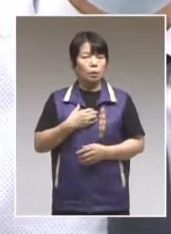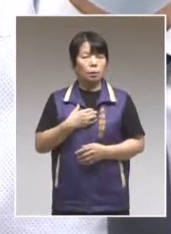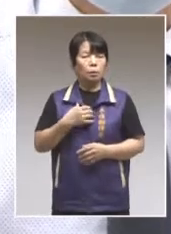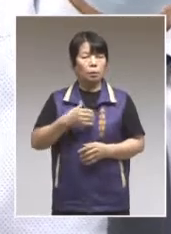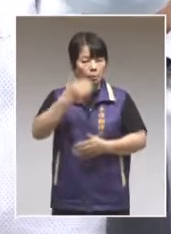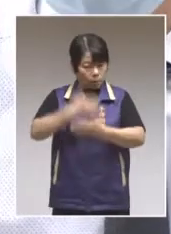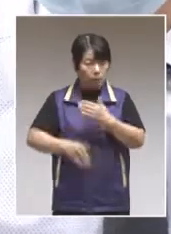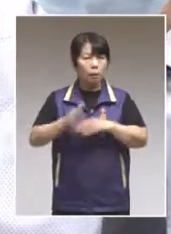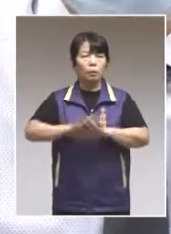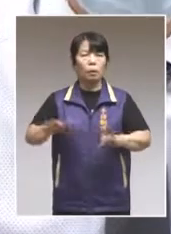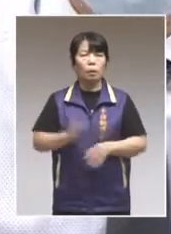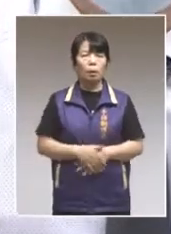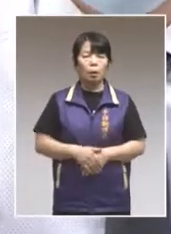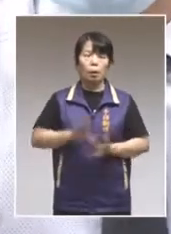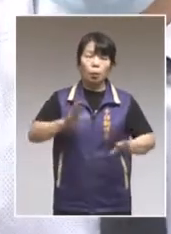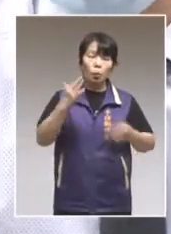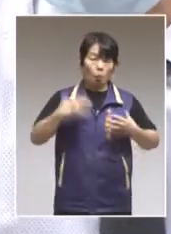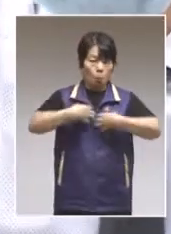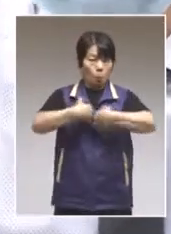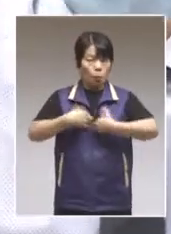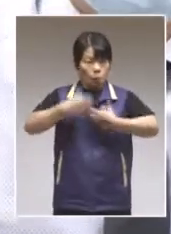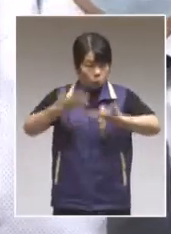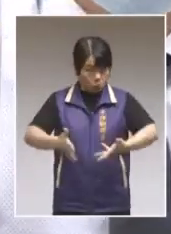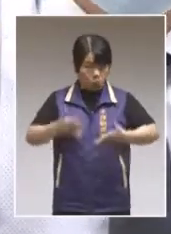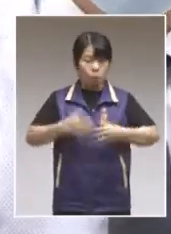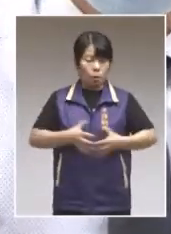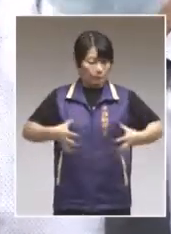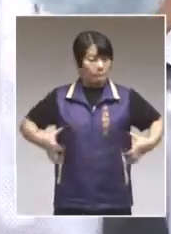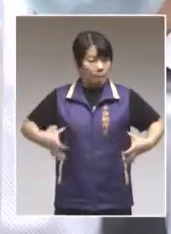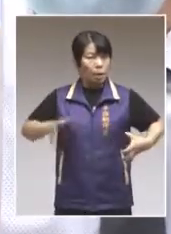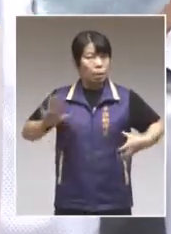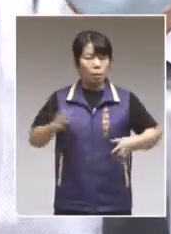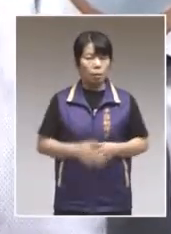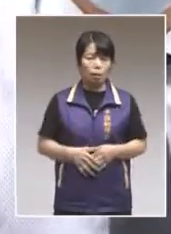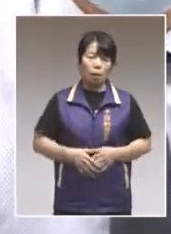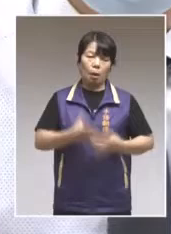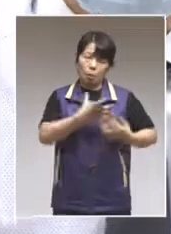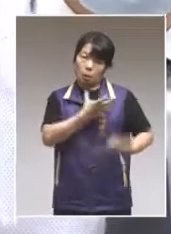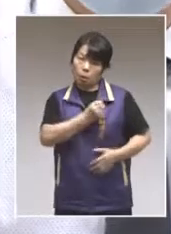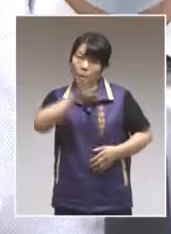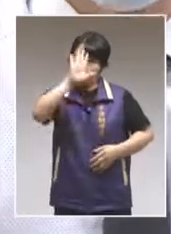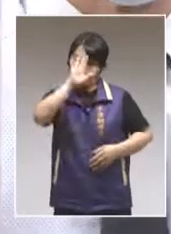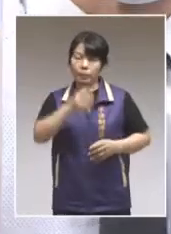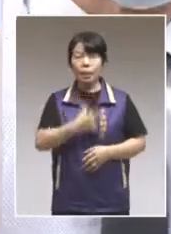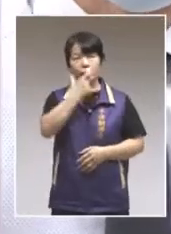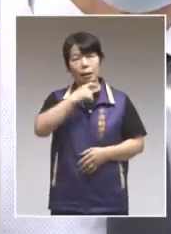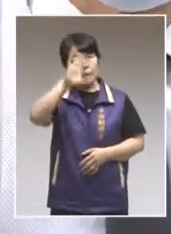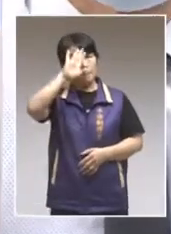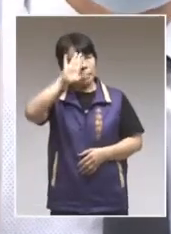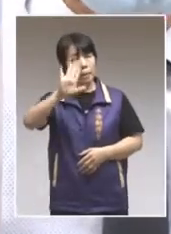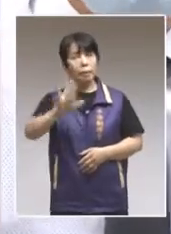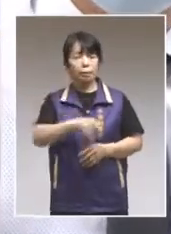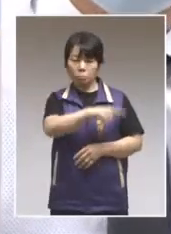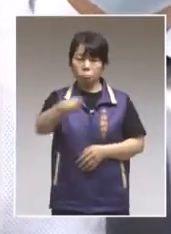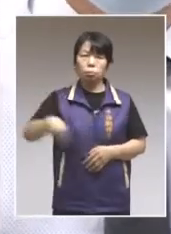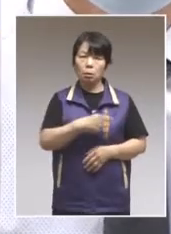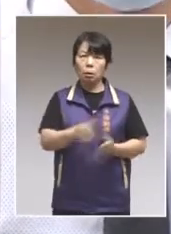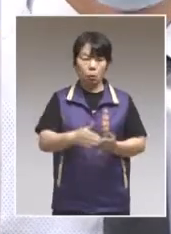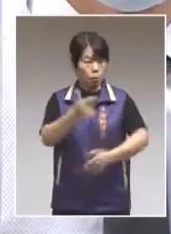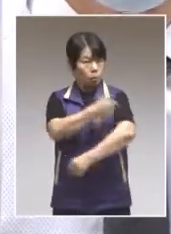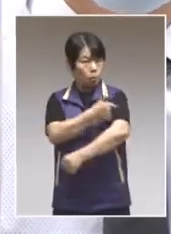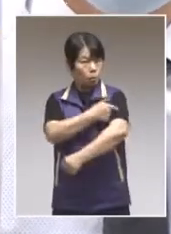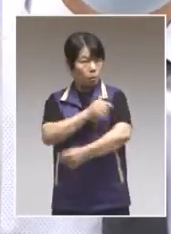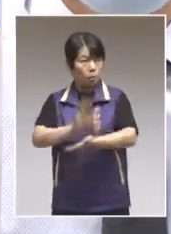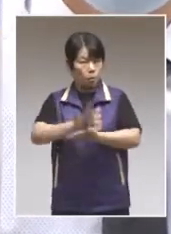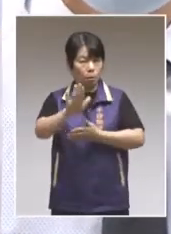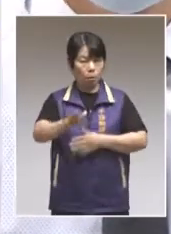说如果有严重肺疾病的，有肥胖的，有严重心脏病的，有糖尿病的，这些人那他打疫苗了以后